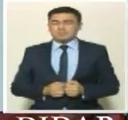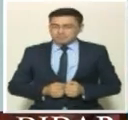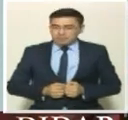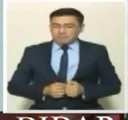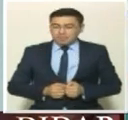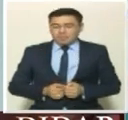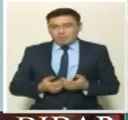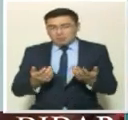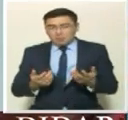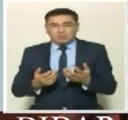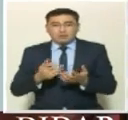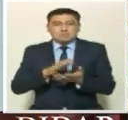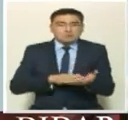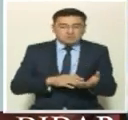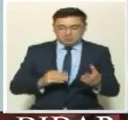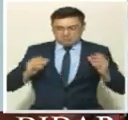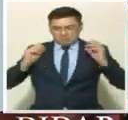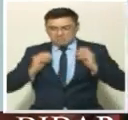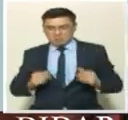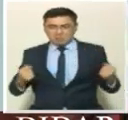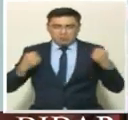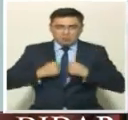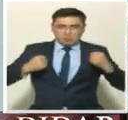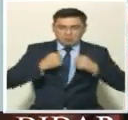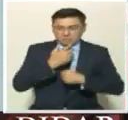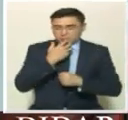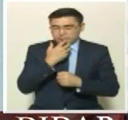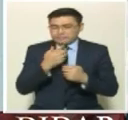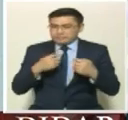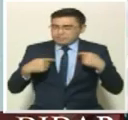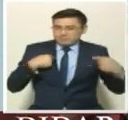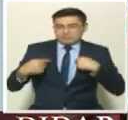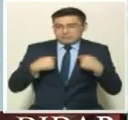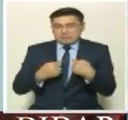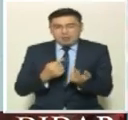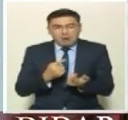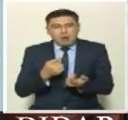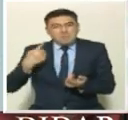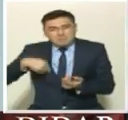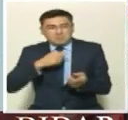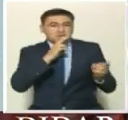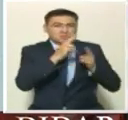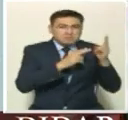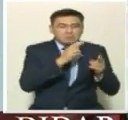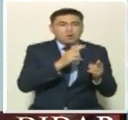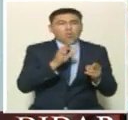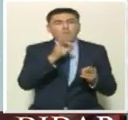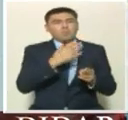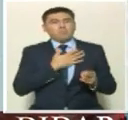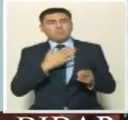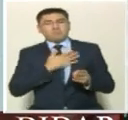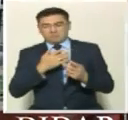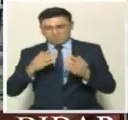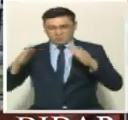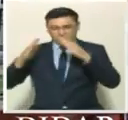манадан немен жүредім, жемпірмен. Енді міне осы бізді кім тыңдап, кім біздің мәселемізді шешіп